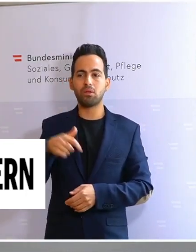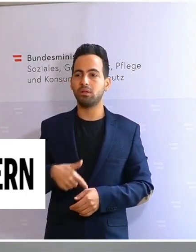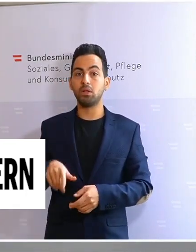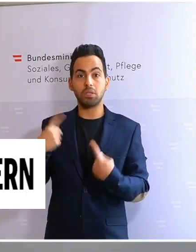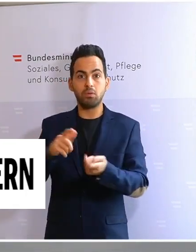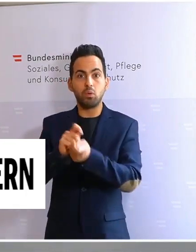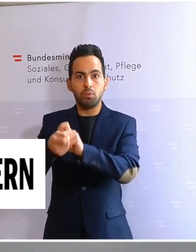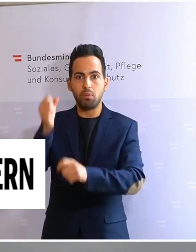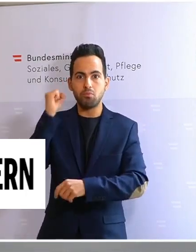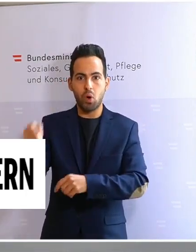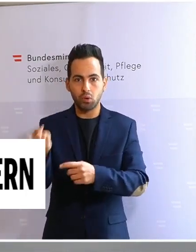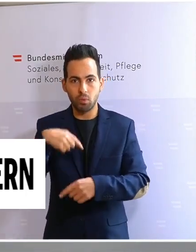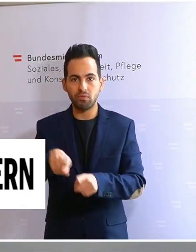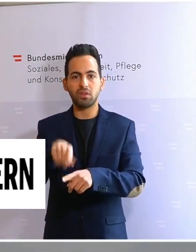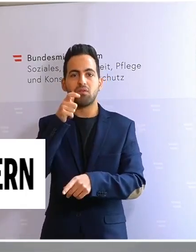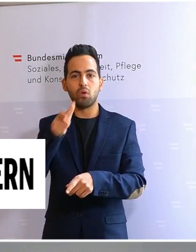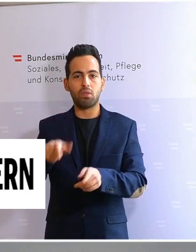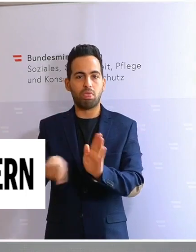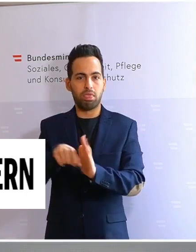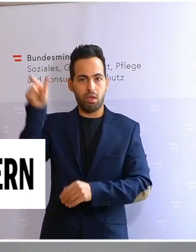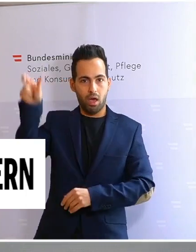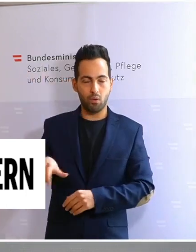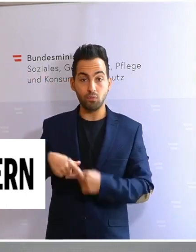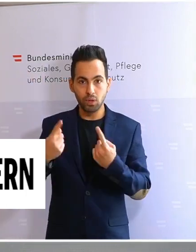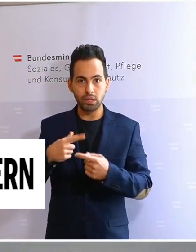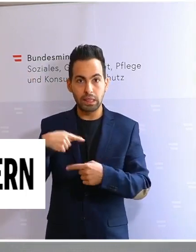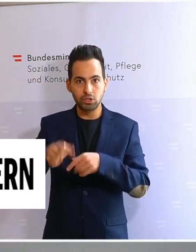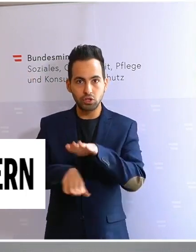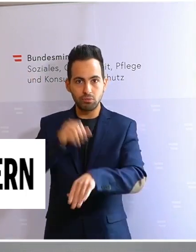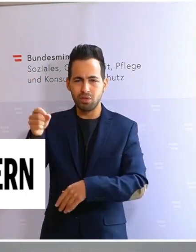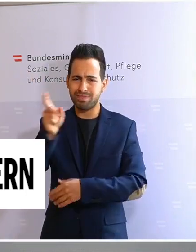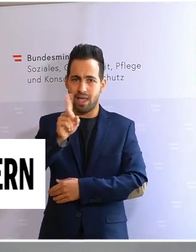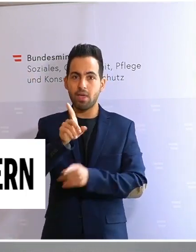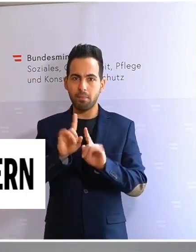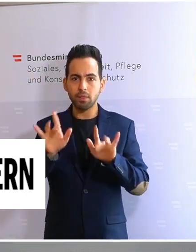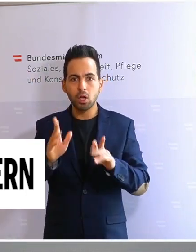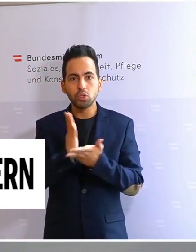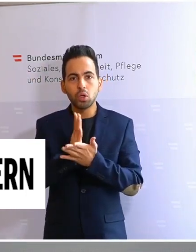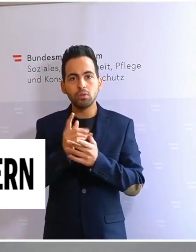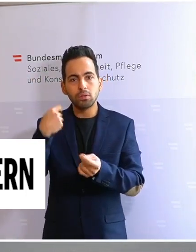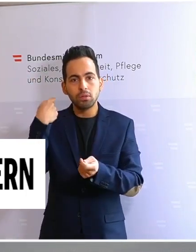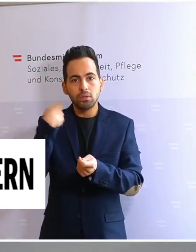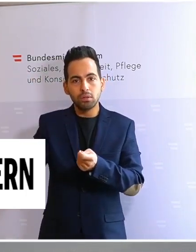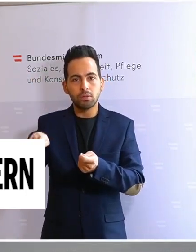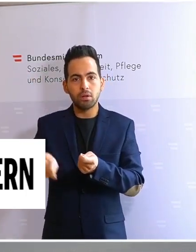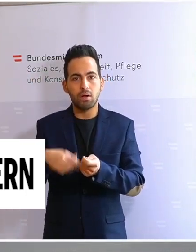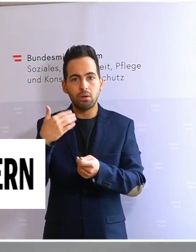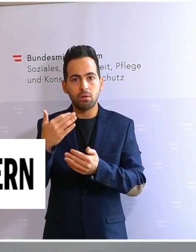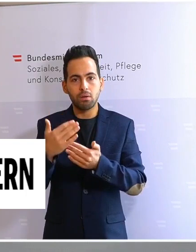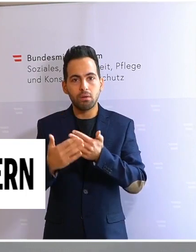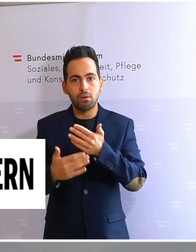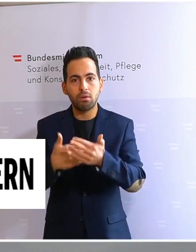ist keine lineare Angelegenheit, das ist ganz sicher nicht so. Aber es gibt Anzeichen dafür, wenn